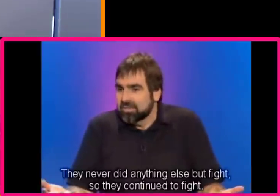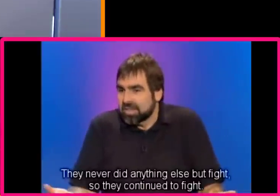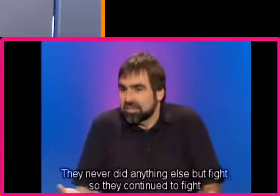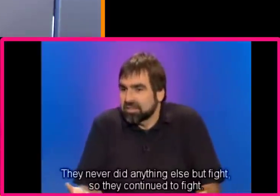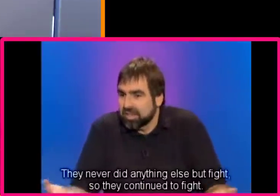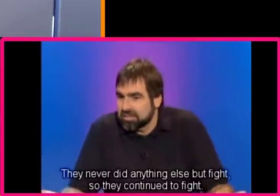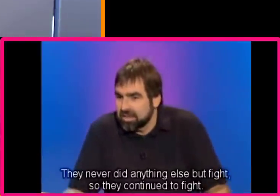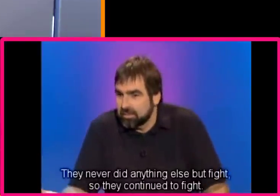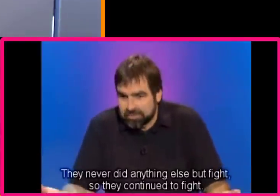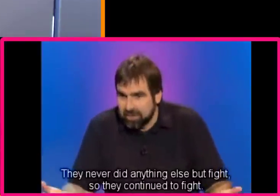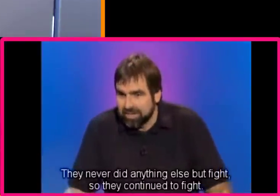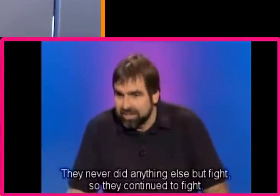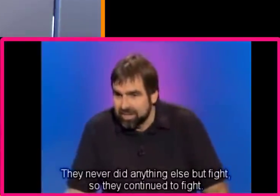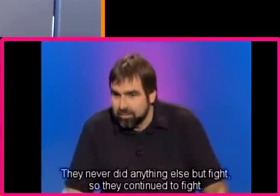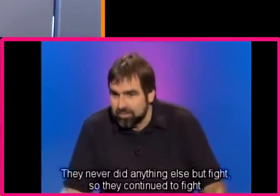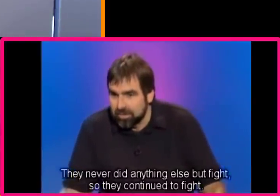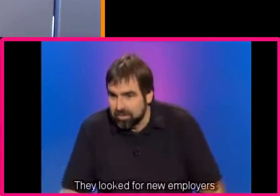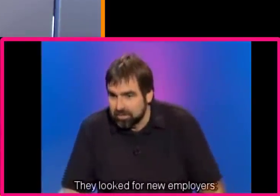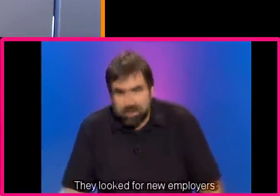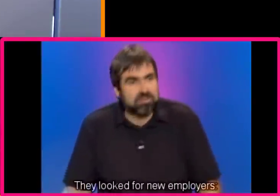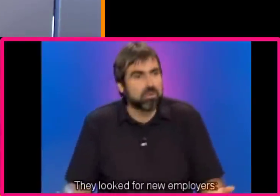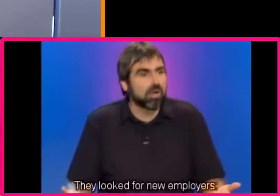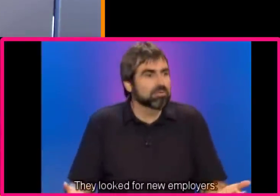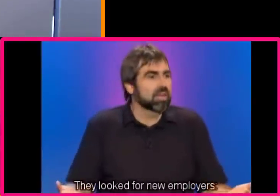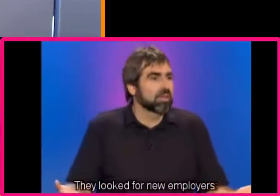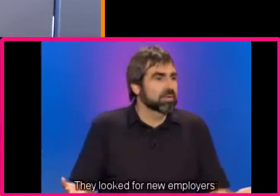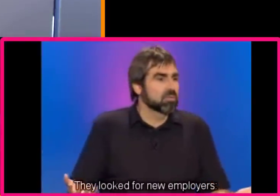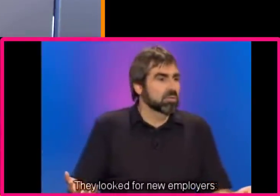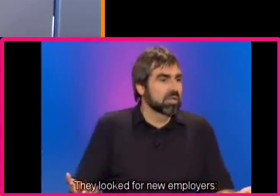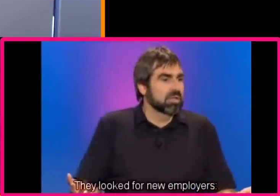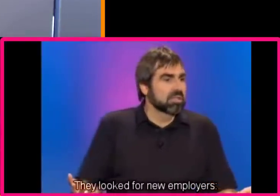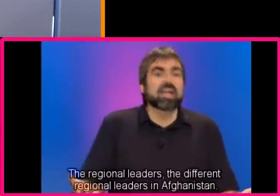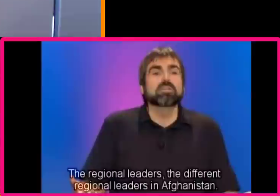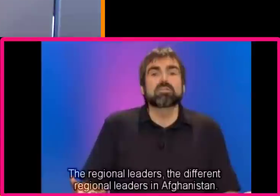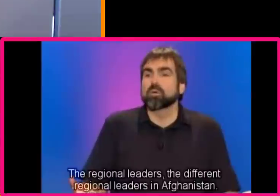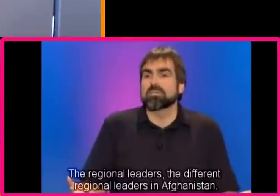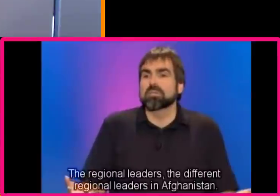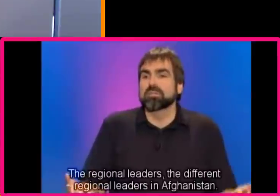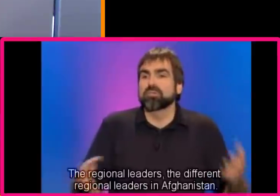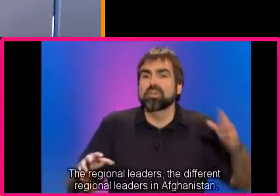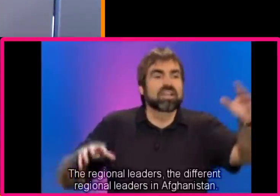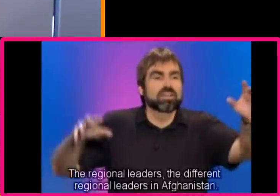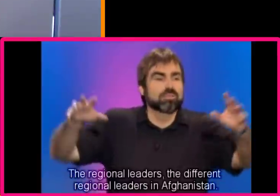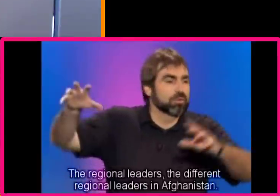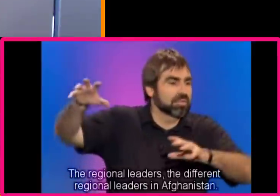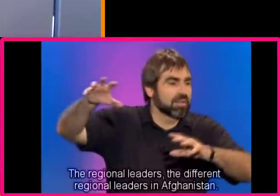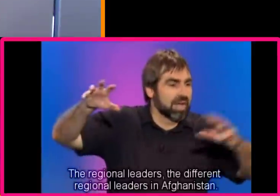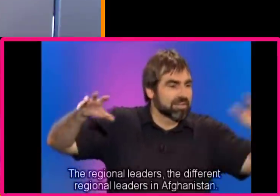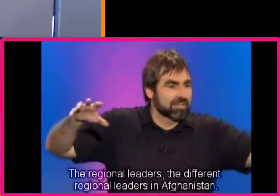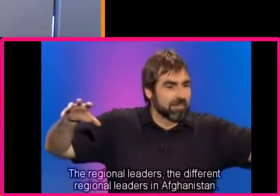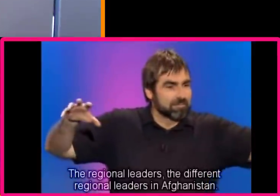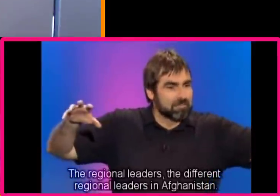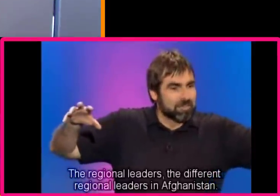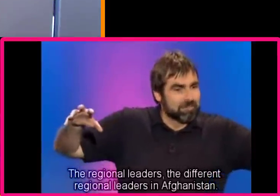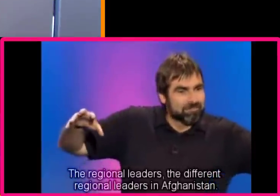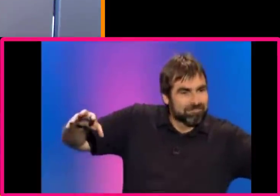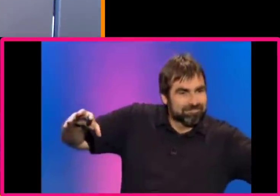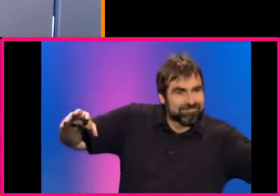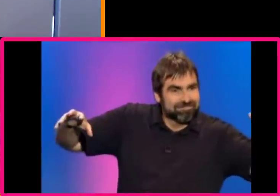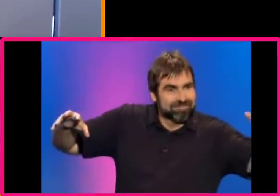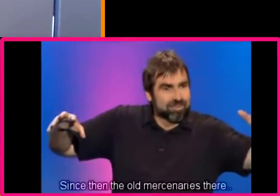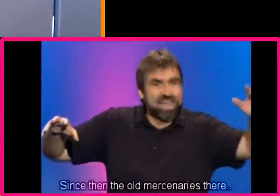hatten nie etwas anderes getan als gegeben die habe weiter gekämpft die haben sich neue auftraggeber gesucht die landesfürsten die verschiedenen landes in afghanistan